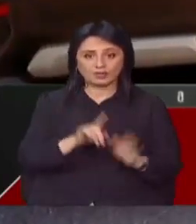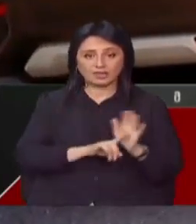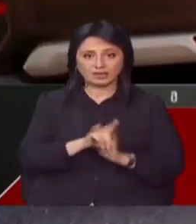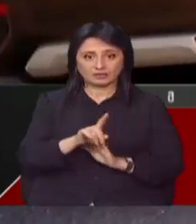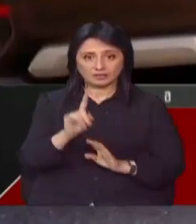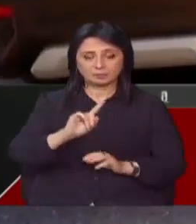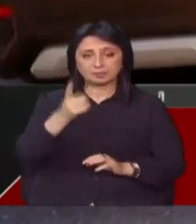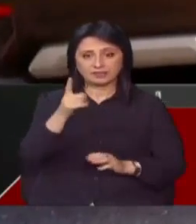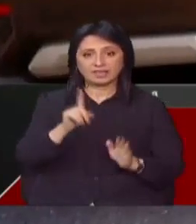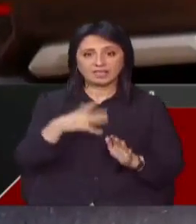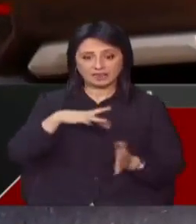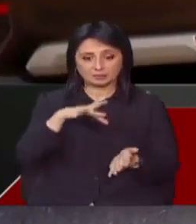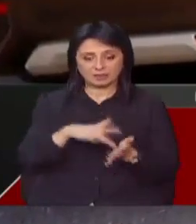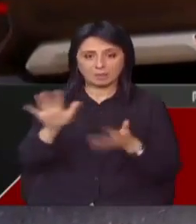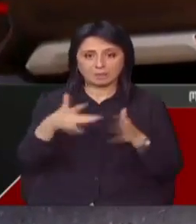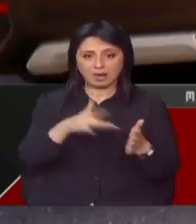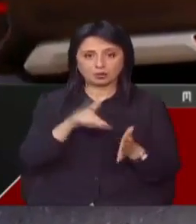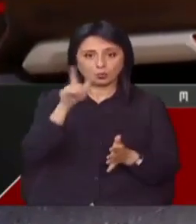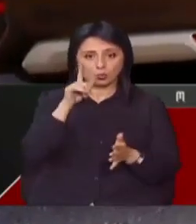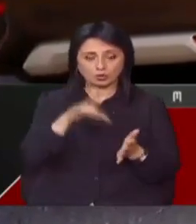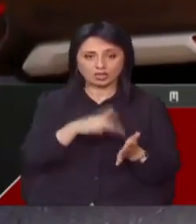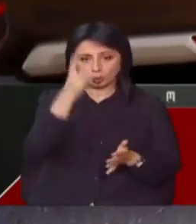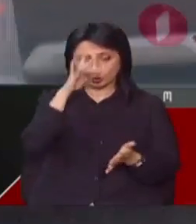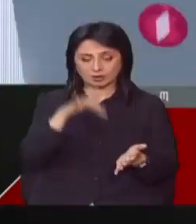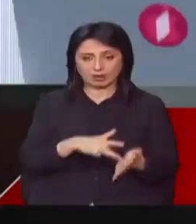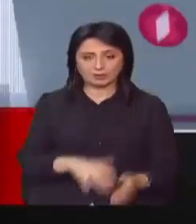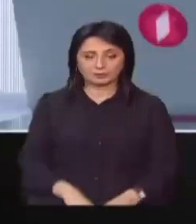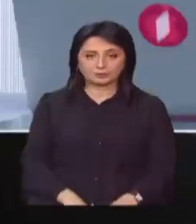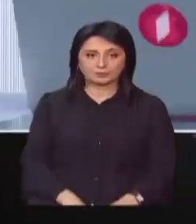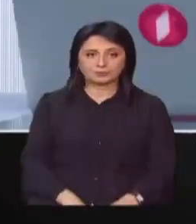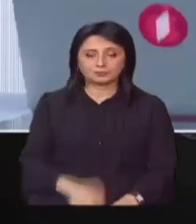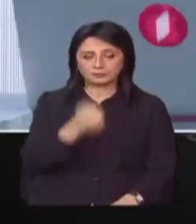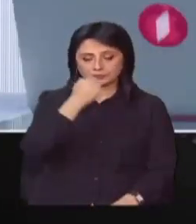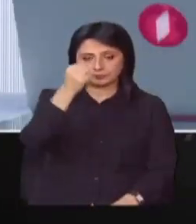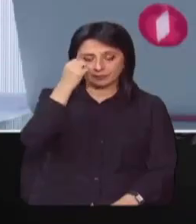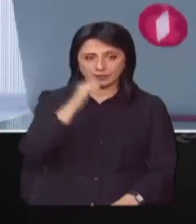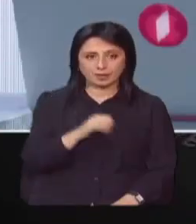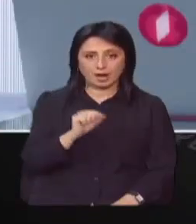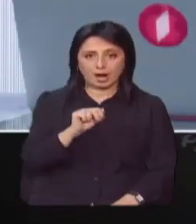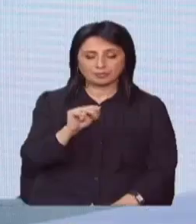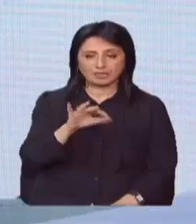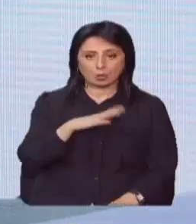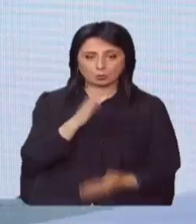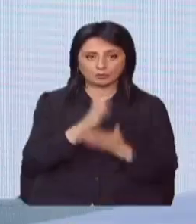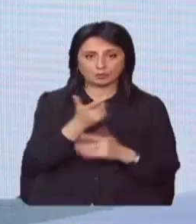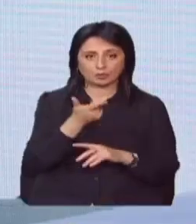დაიწყება თავდაპირველად თბილისში, ბათუმში, ქუთაისსა და რუსთავში. Მადლობა, მარიამ. მარიამ აფციაური იყო პირდაპირ ეთერში.